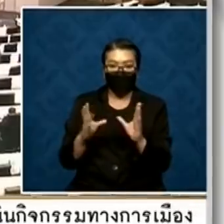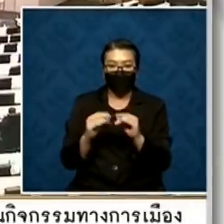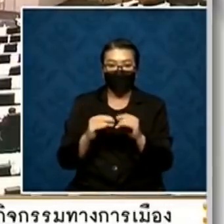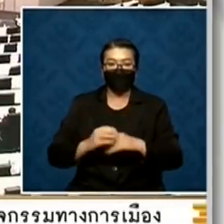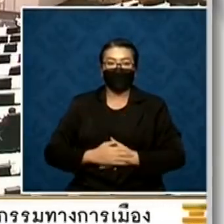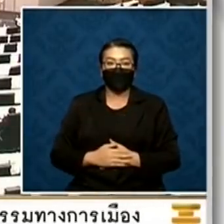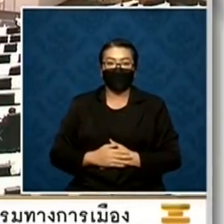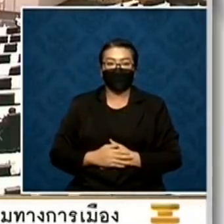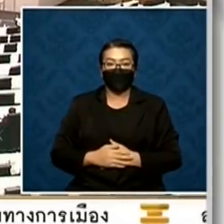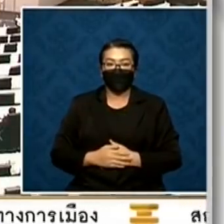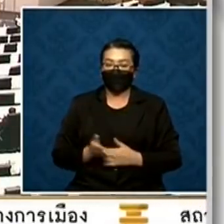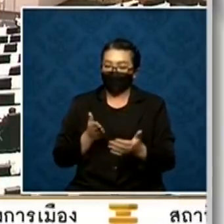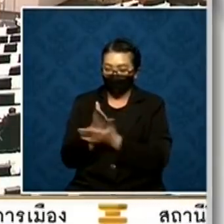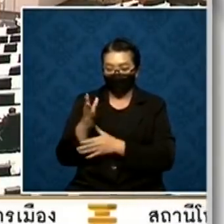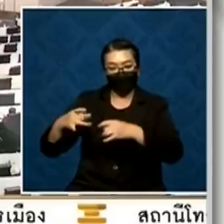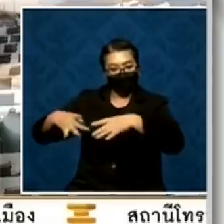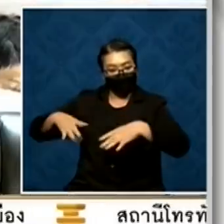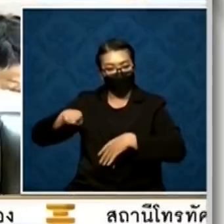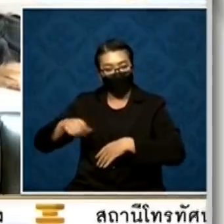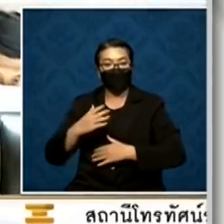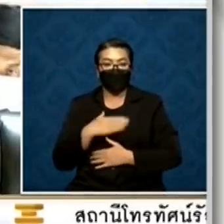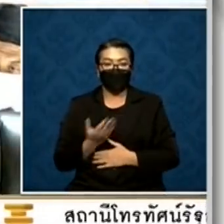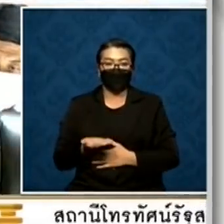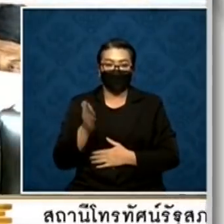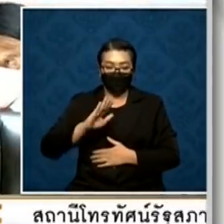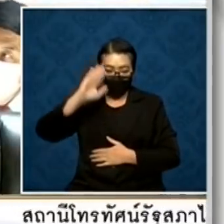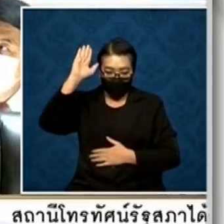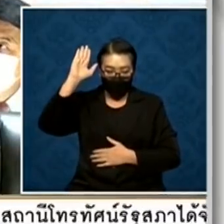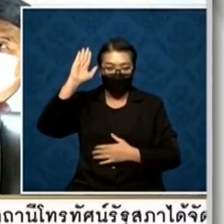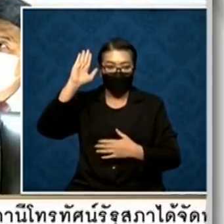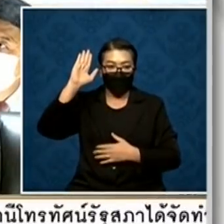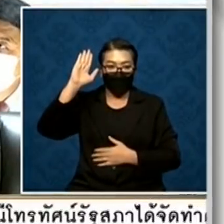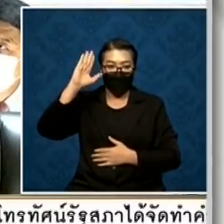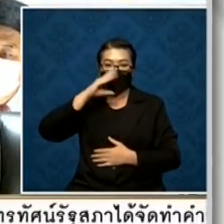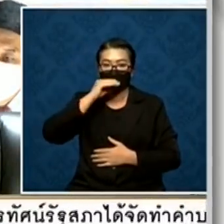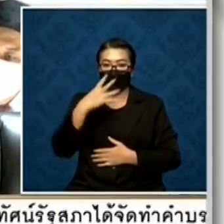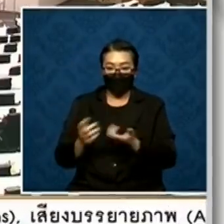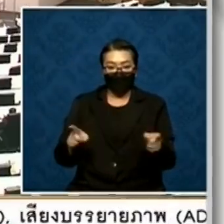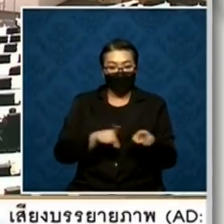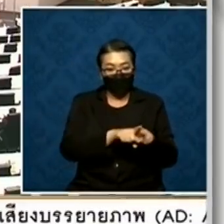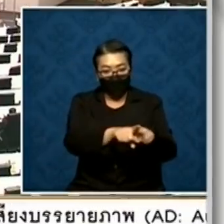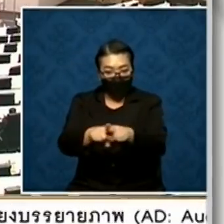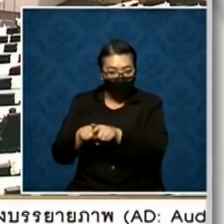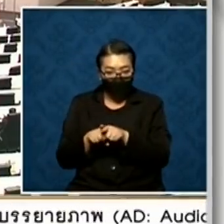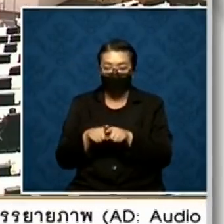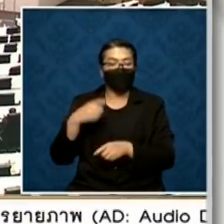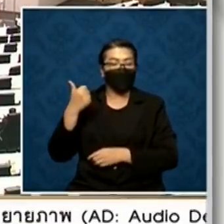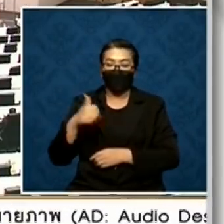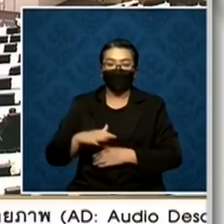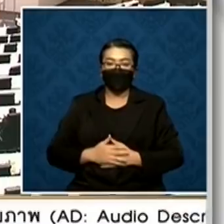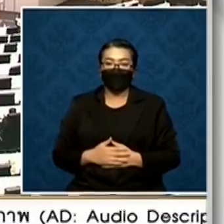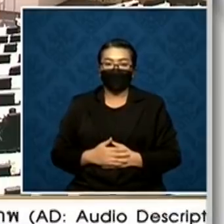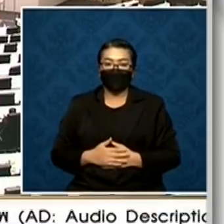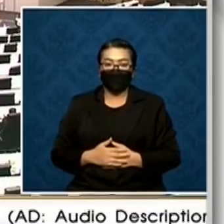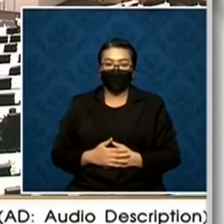เรียบร้อยครับแต่ครั้งนี้ว่าเราจะติดต่อแต่ละฝ่ายเพื่อขอความร่วมมือในการที่จะนำสมาชิกมา